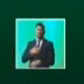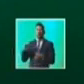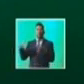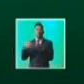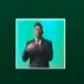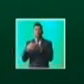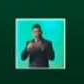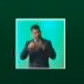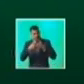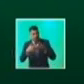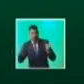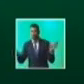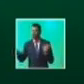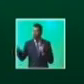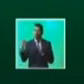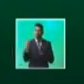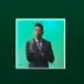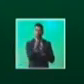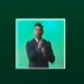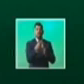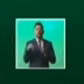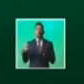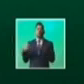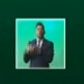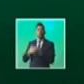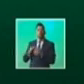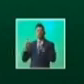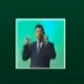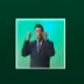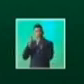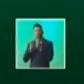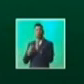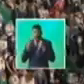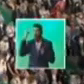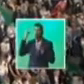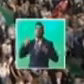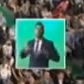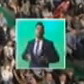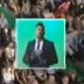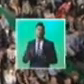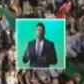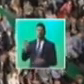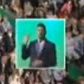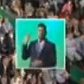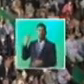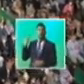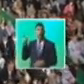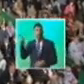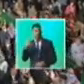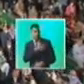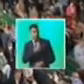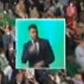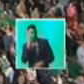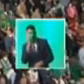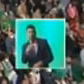εντολή για το σχηματισμό της κυβέρνησης. Δεν θα έπρεπε ο κύριος Ανδρουλάκης, από τη στιγμή που κάνει προεκλογικά αυτή την τοποθέτηση, να προτείνει και ποιος θα